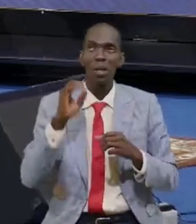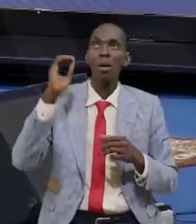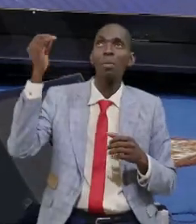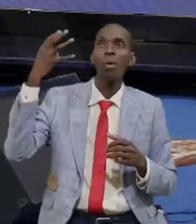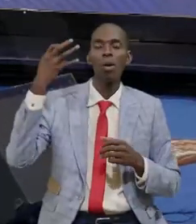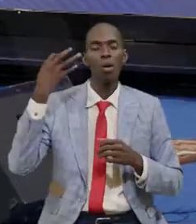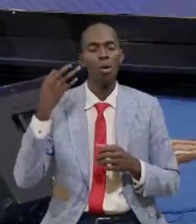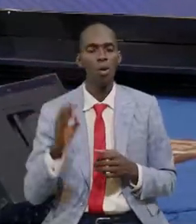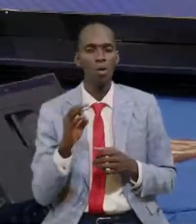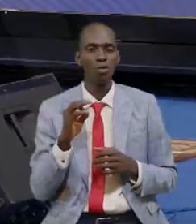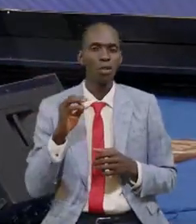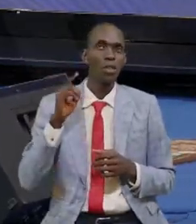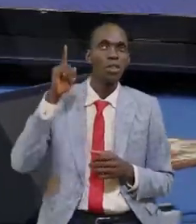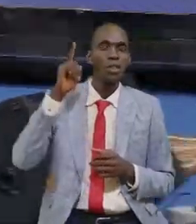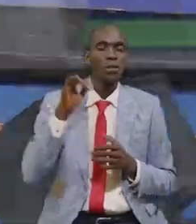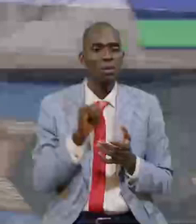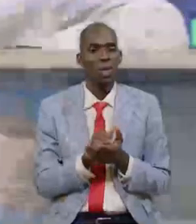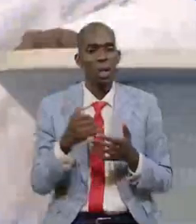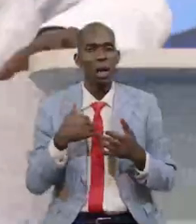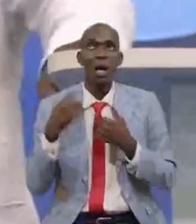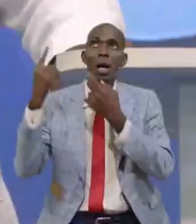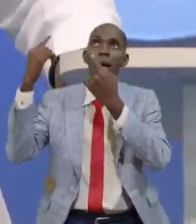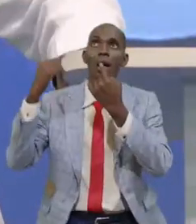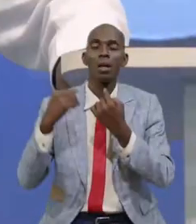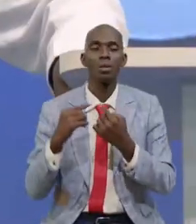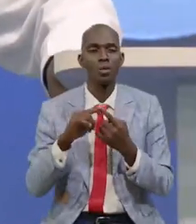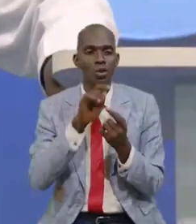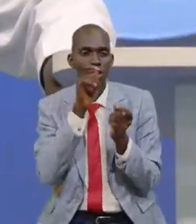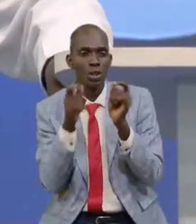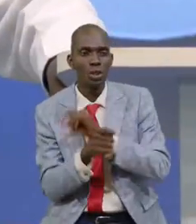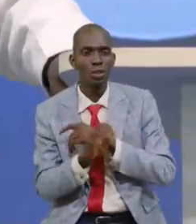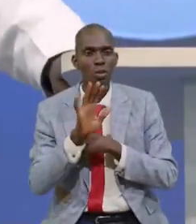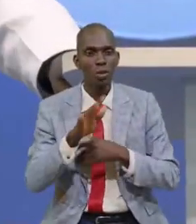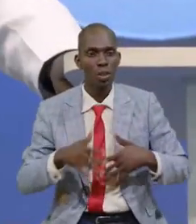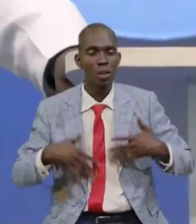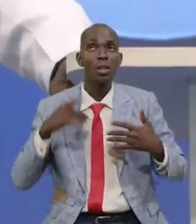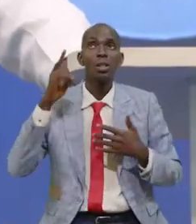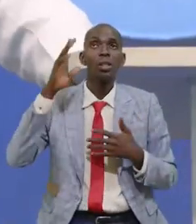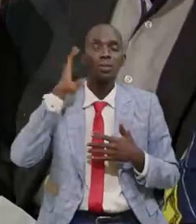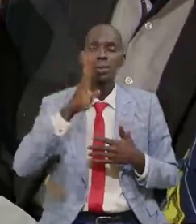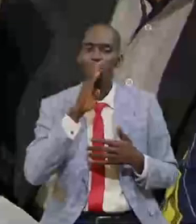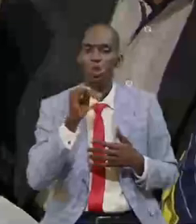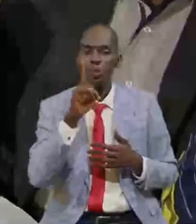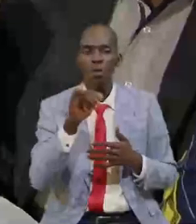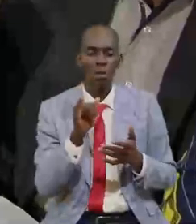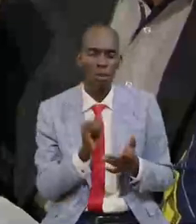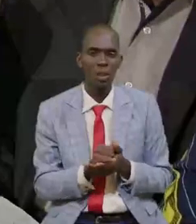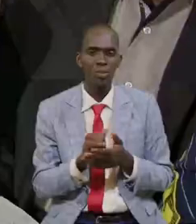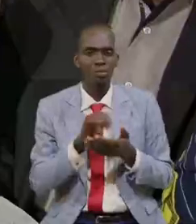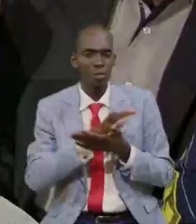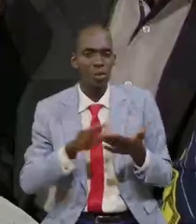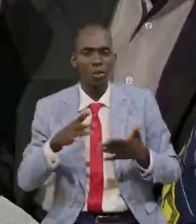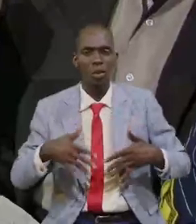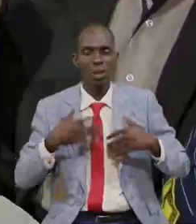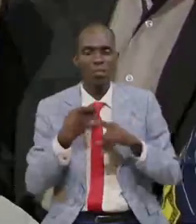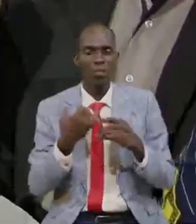puissance de celui qui est venu changer votre vie. Il sera celui qui règne dans